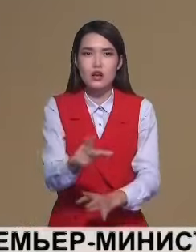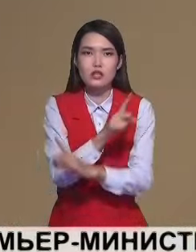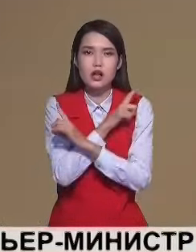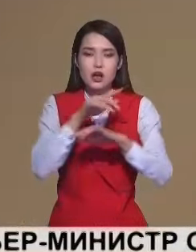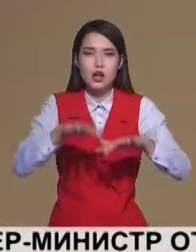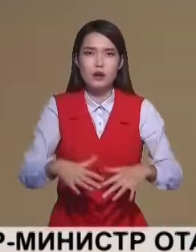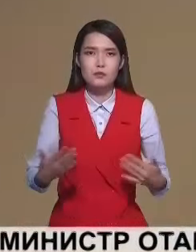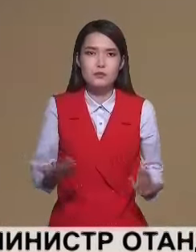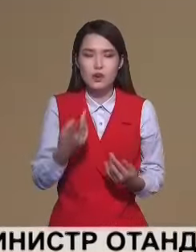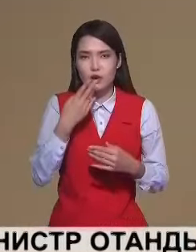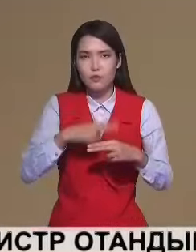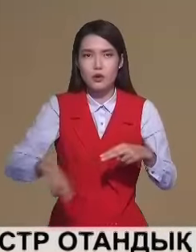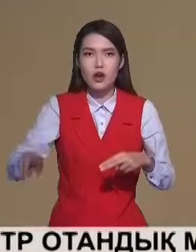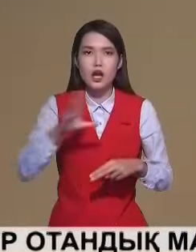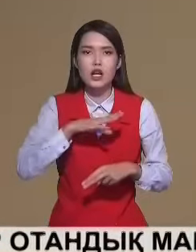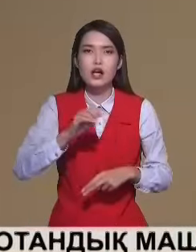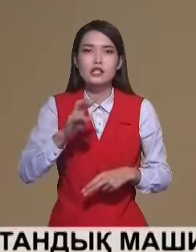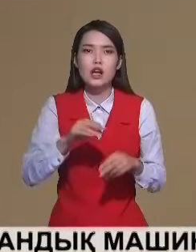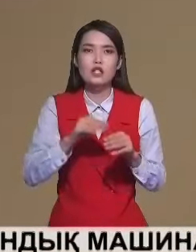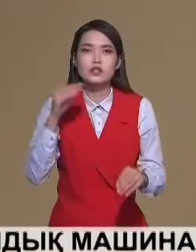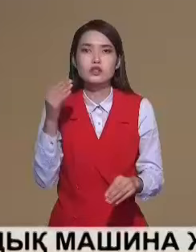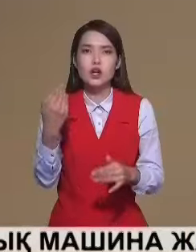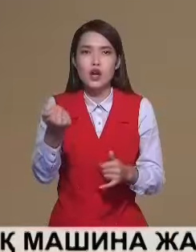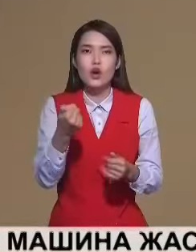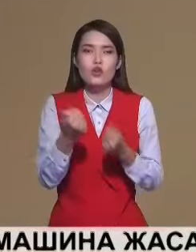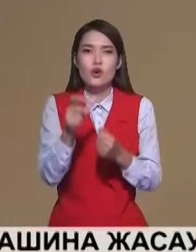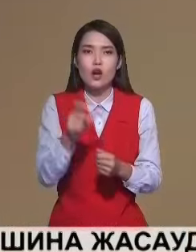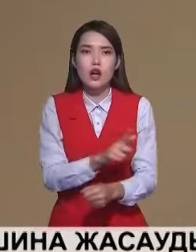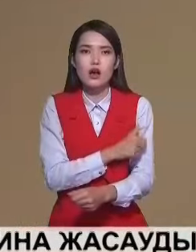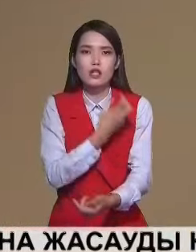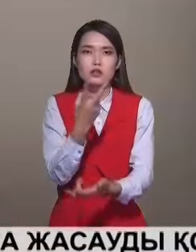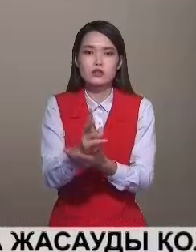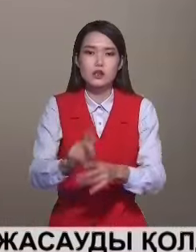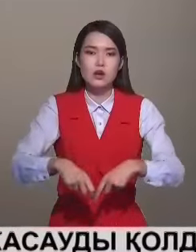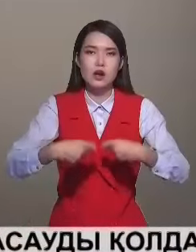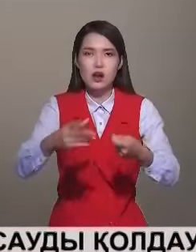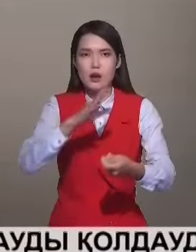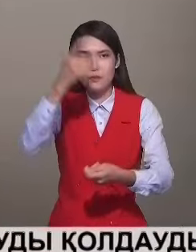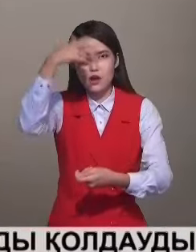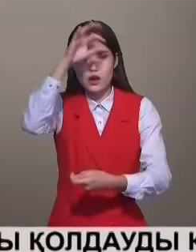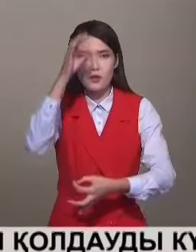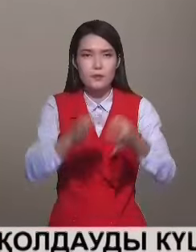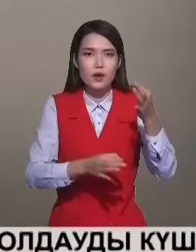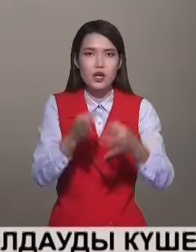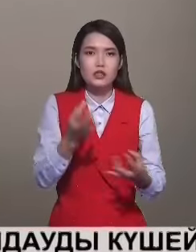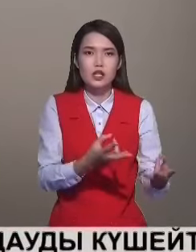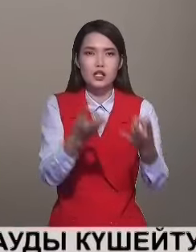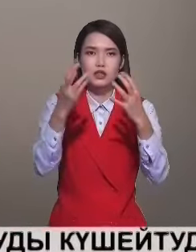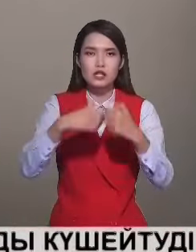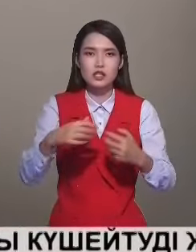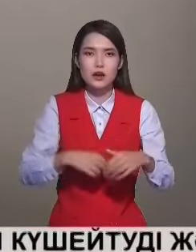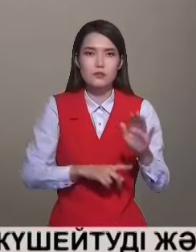орнында тіл тартпай кетті. Ал тың көлігін тізгіндеуші мен жолаушы аудандық ауруханаға жеткізілді. Полиция сотқа дейінгі тергеу